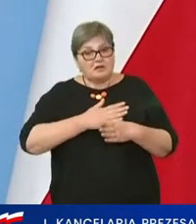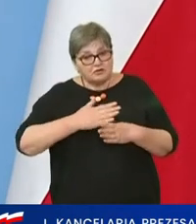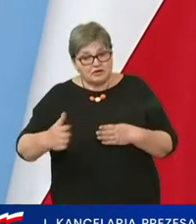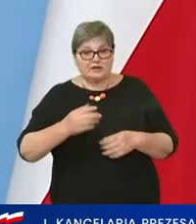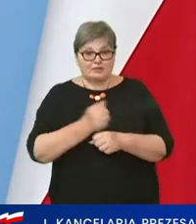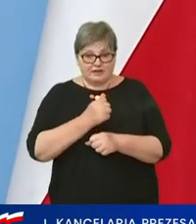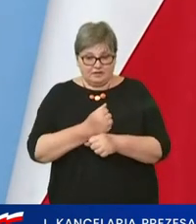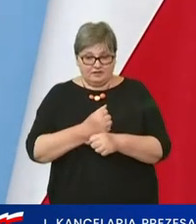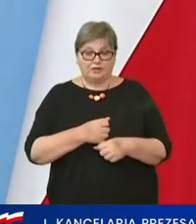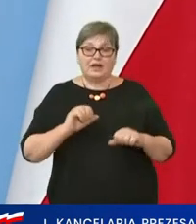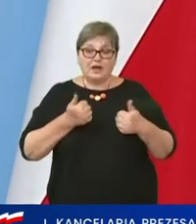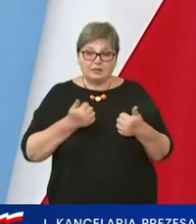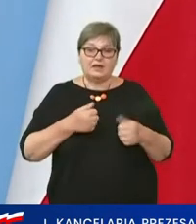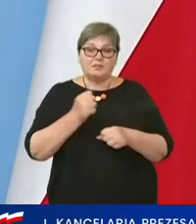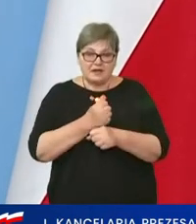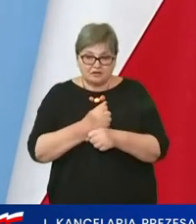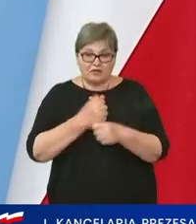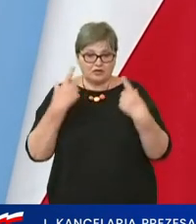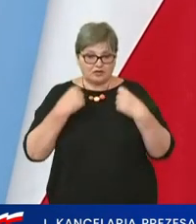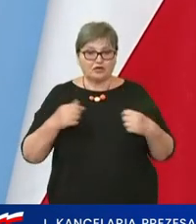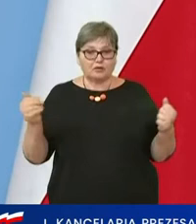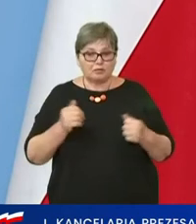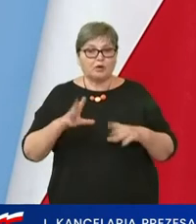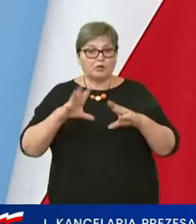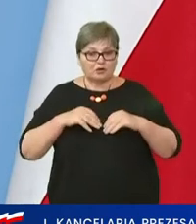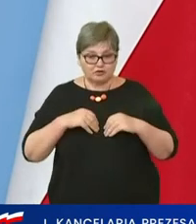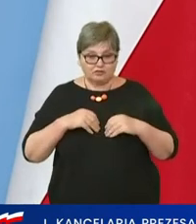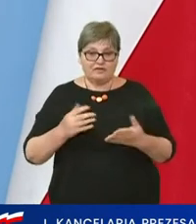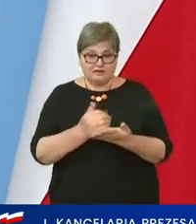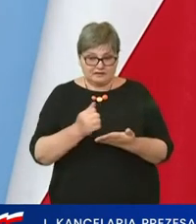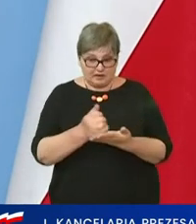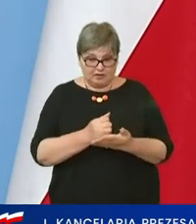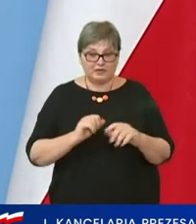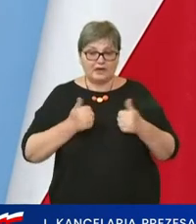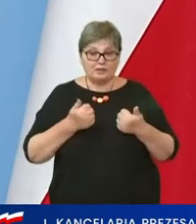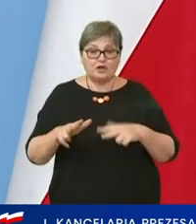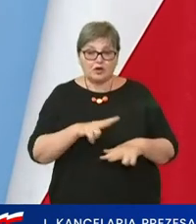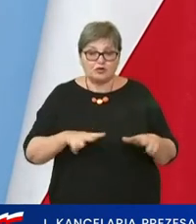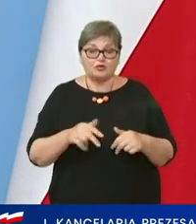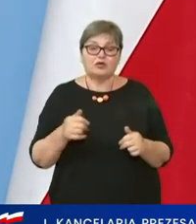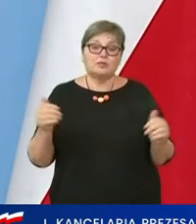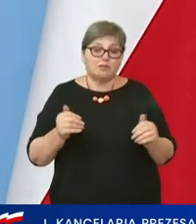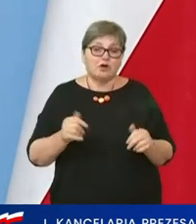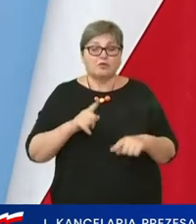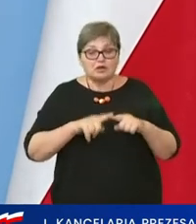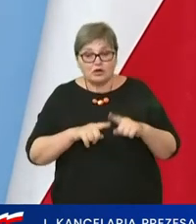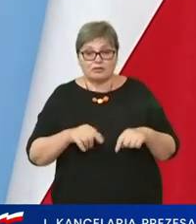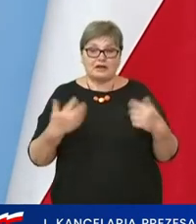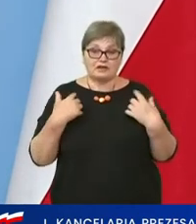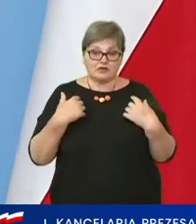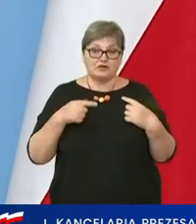na czas mogli uzyskiwać swoje wynagrodzenie aby rodziny mogły w miarę wierzyć w tej innej